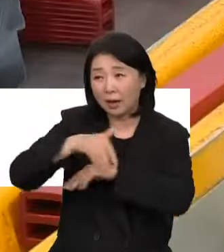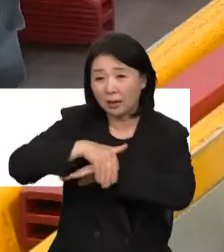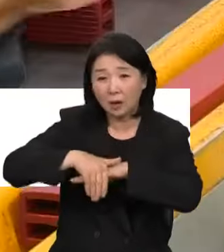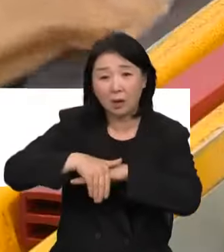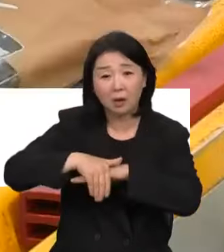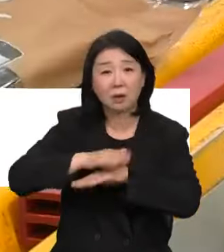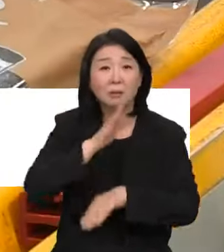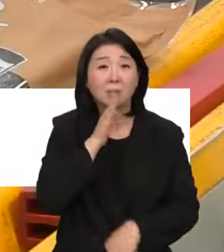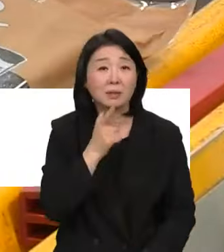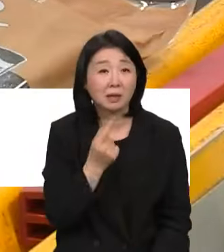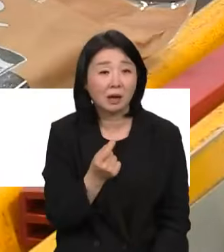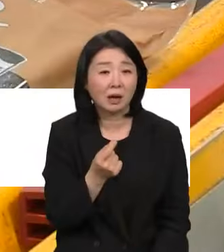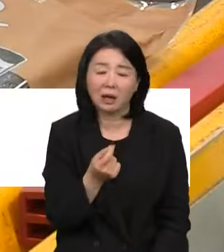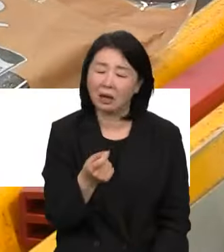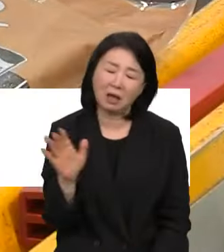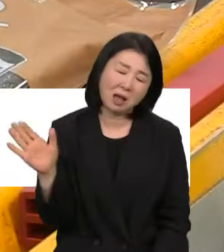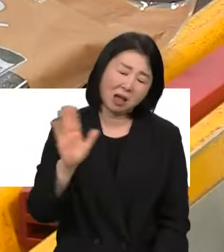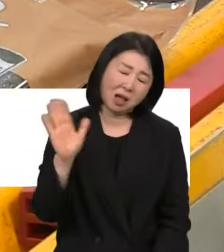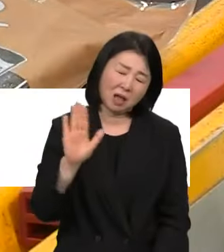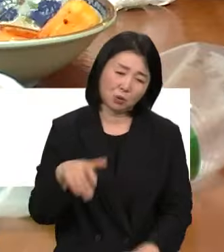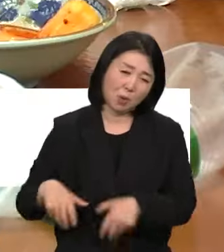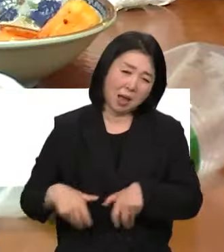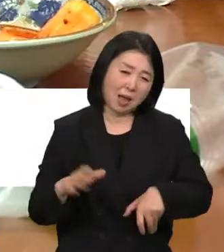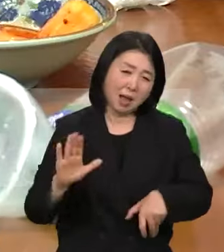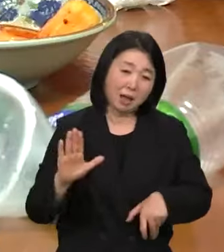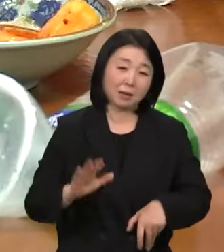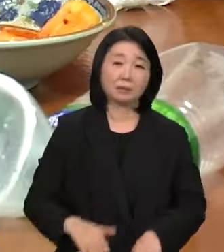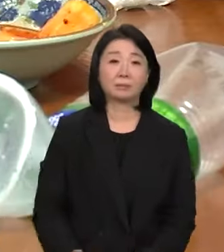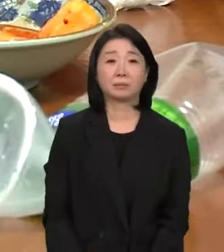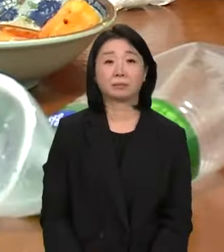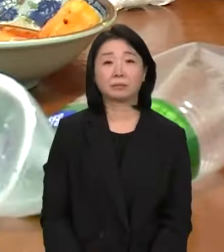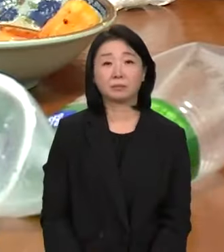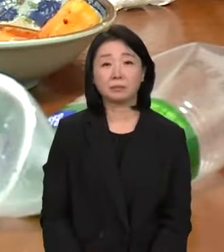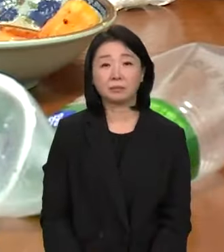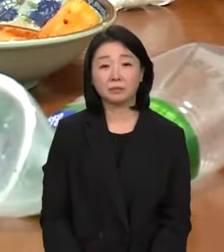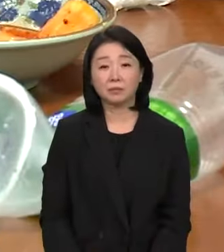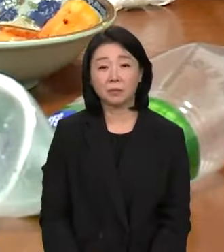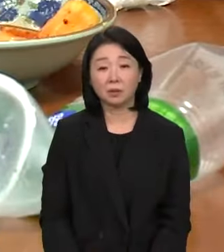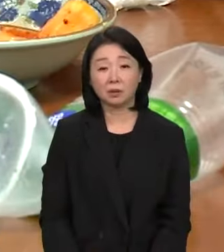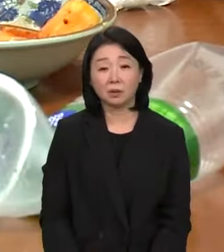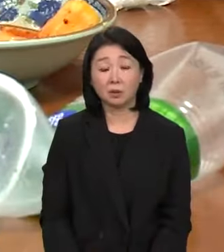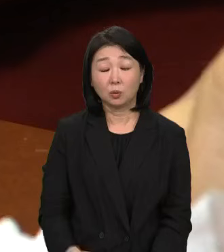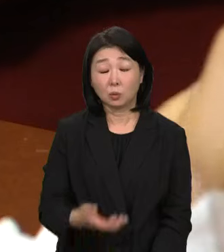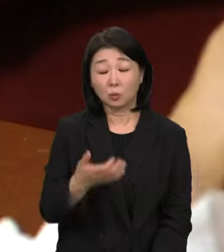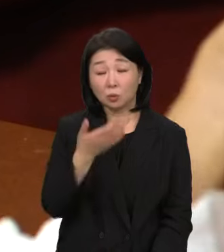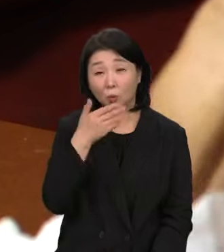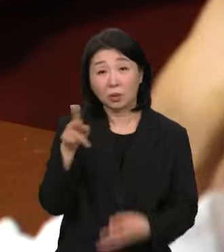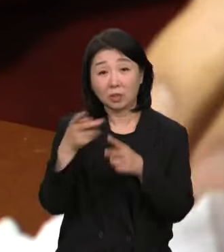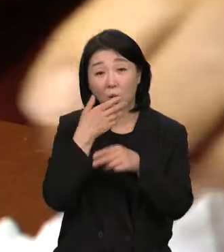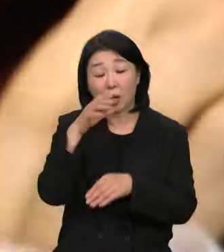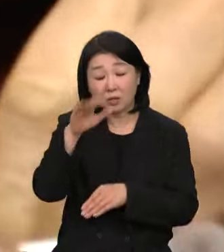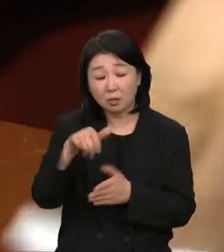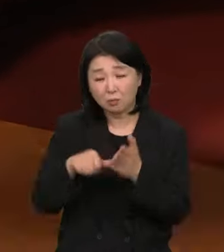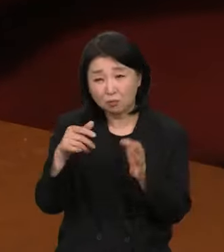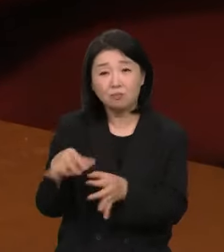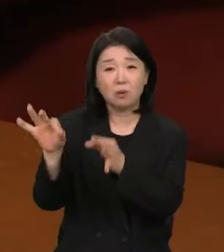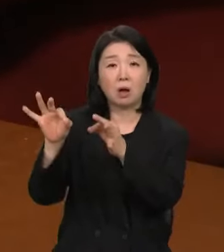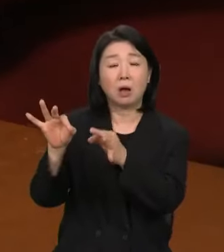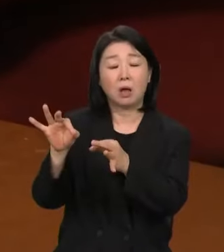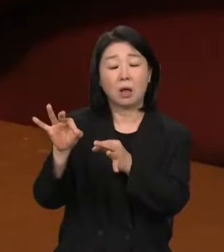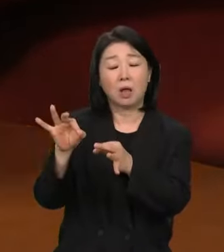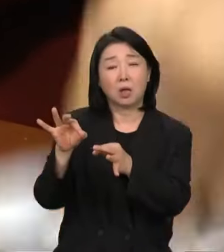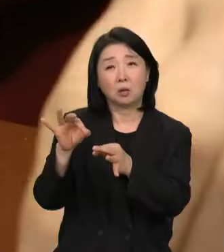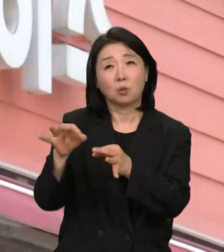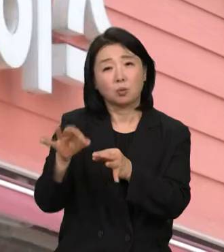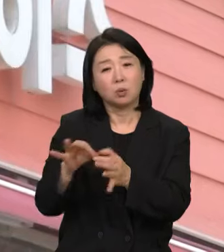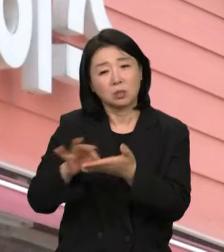했다가도 좀 그런 주저하게 되고 최근 외식 업체를 중심으로 가격이 줄줄이 오르면서 물가 부담은 더 커질